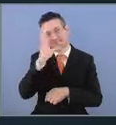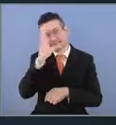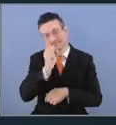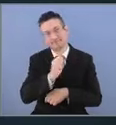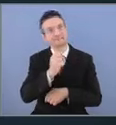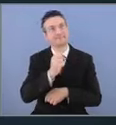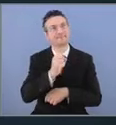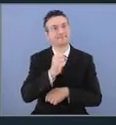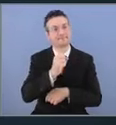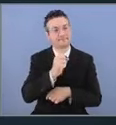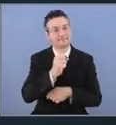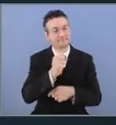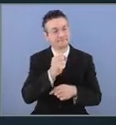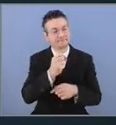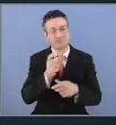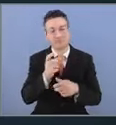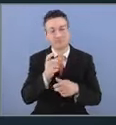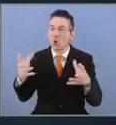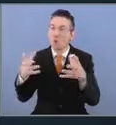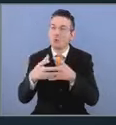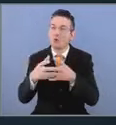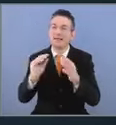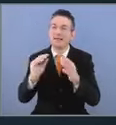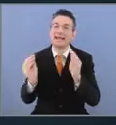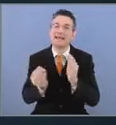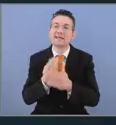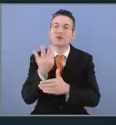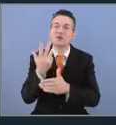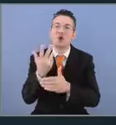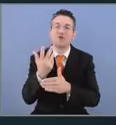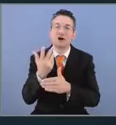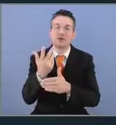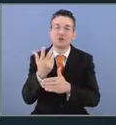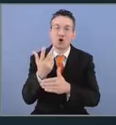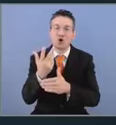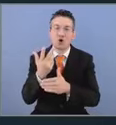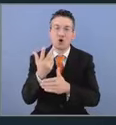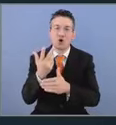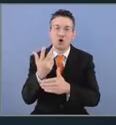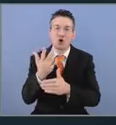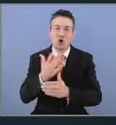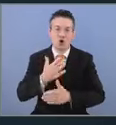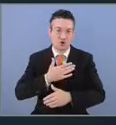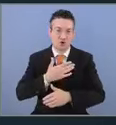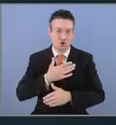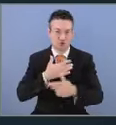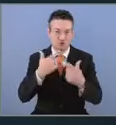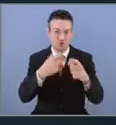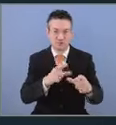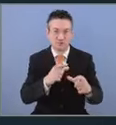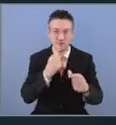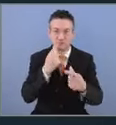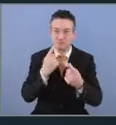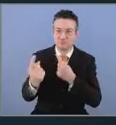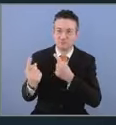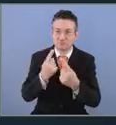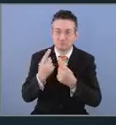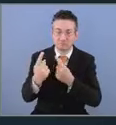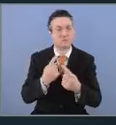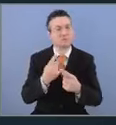con la comunità degli innovatori del nostro campo alcune considerazioni. Considerazioni che, premetto, sono